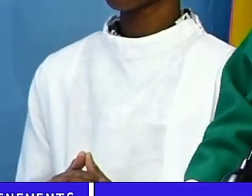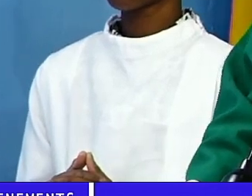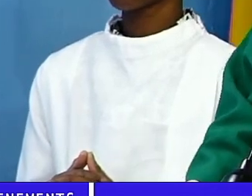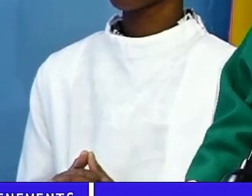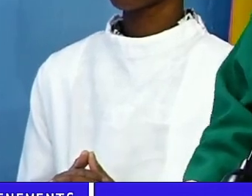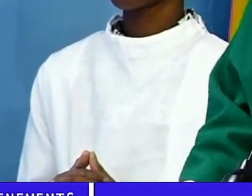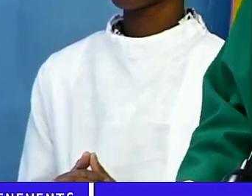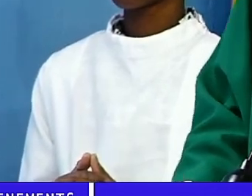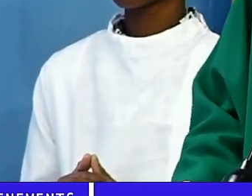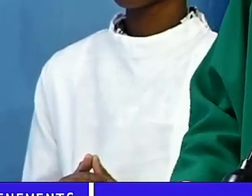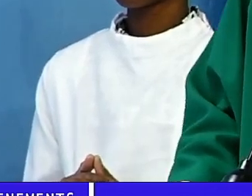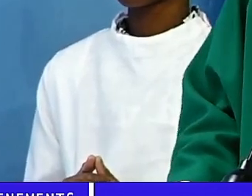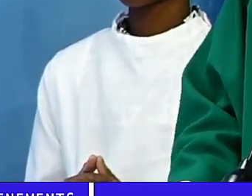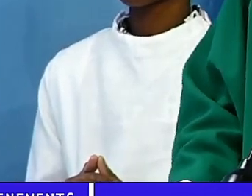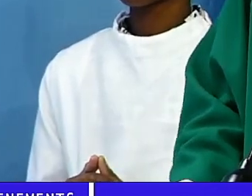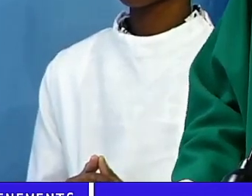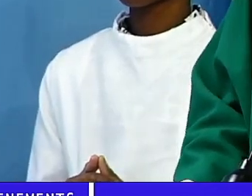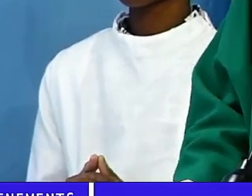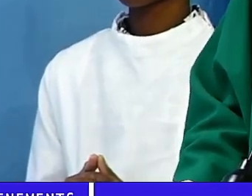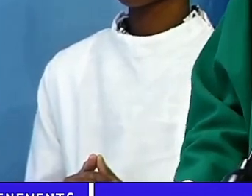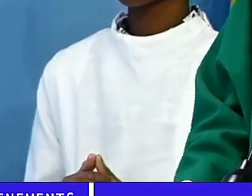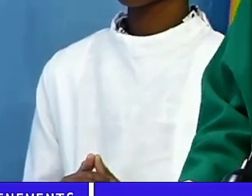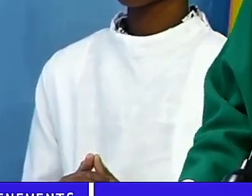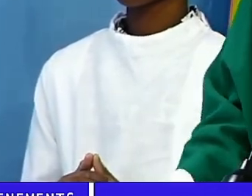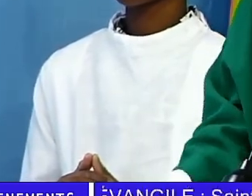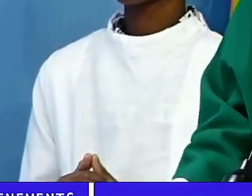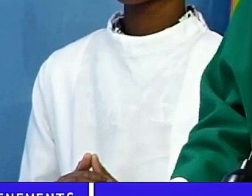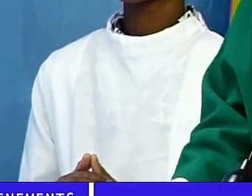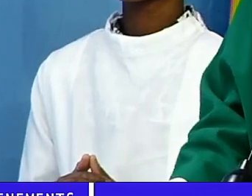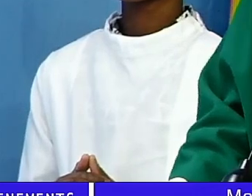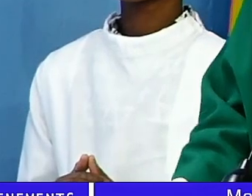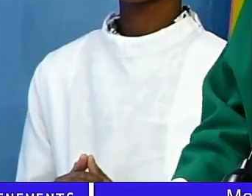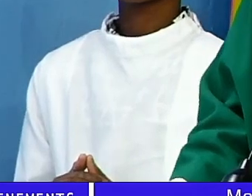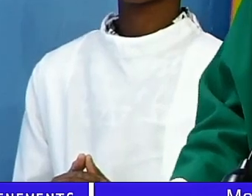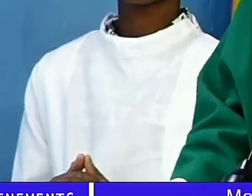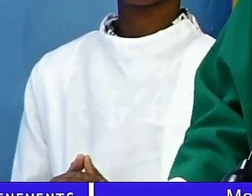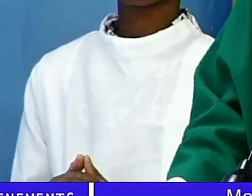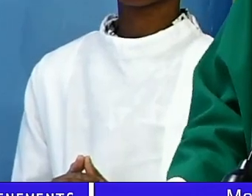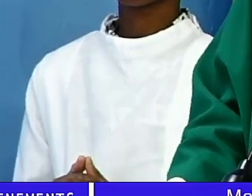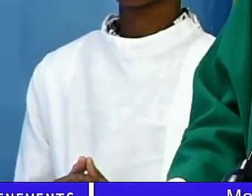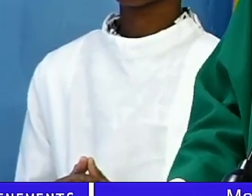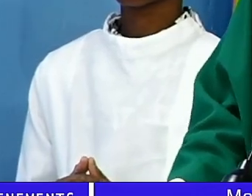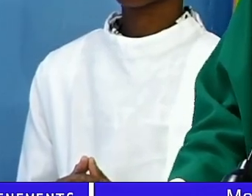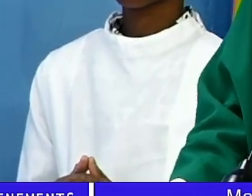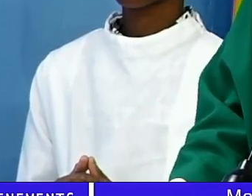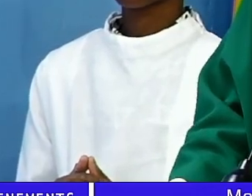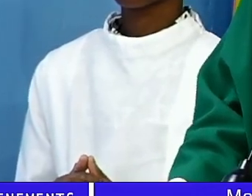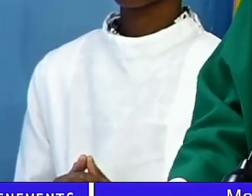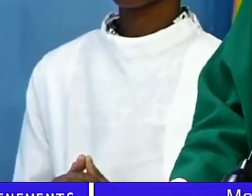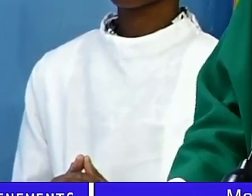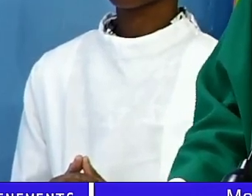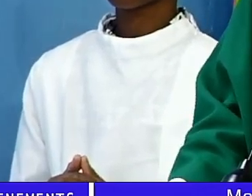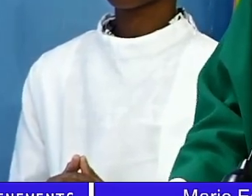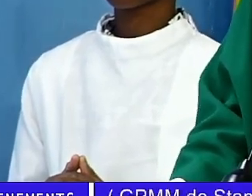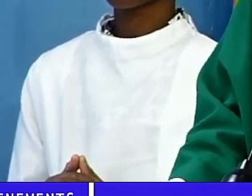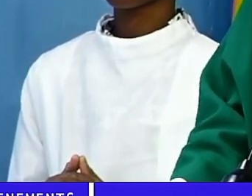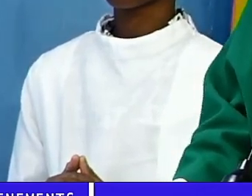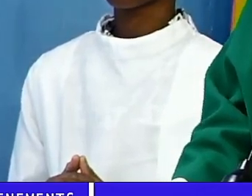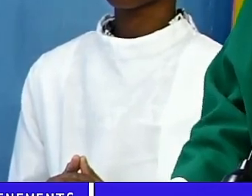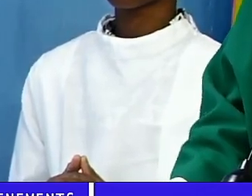monde qui sont dans une seule famille. Ils tirent dans une machine, ils ont diffé dans la machine, ils ont boulé le cadavre.